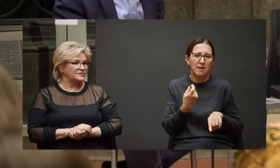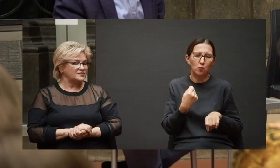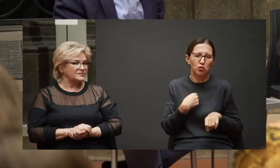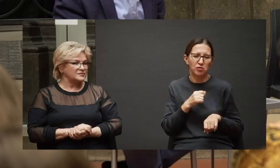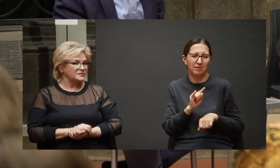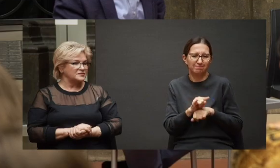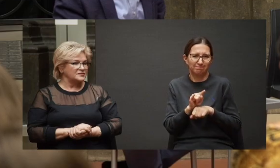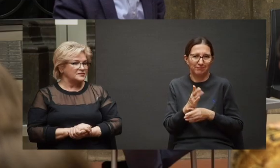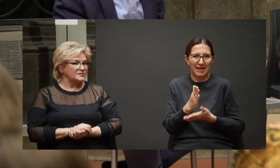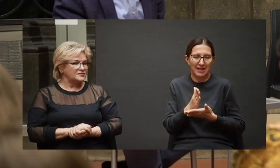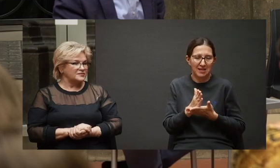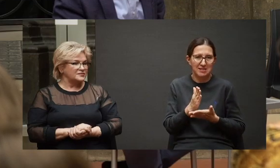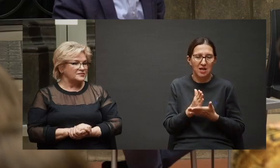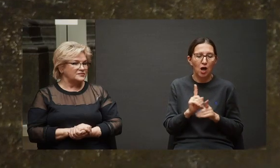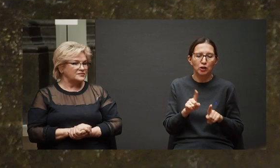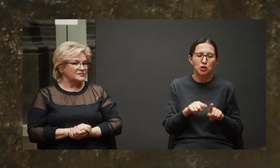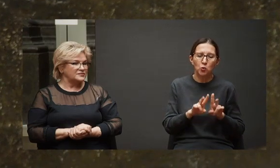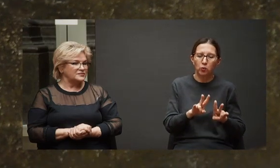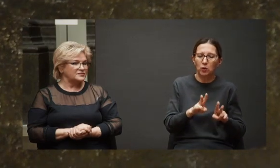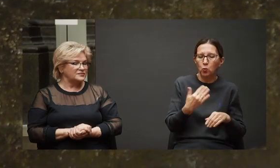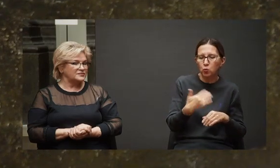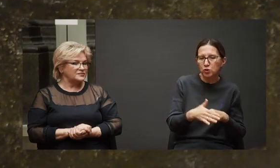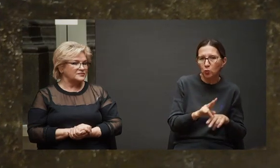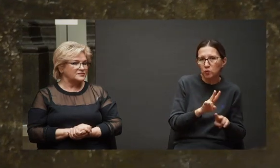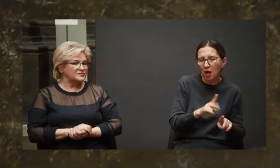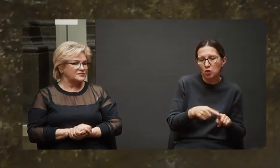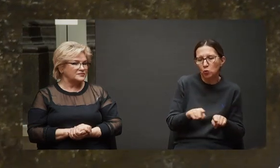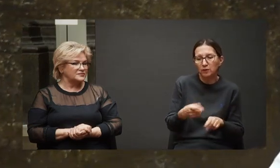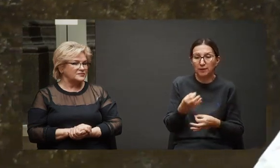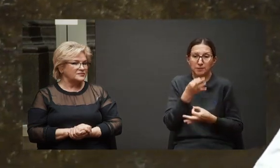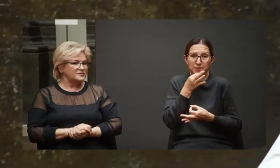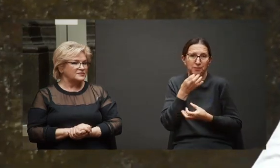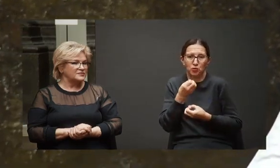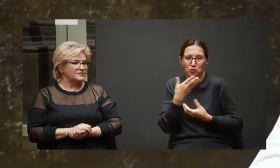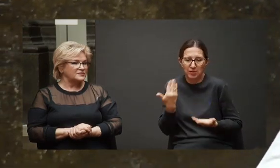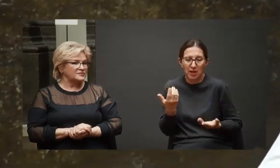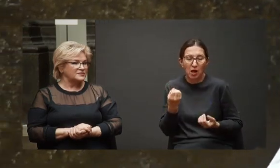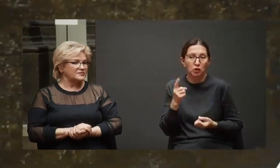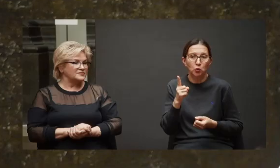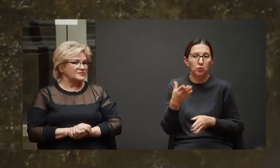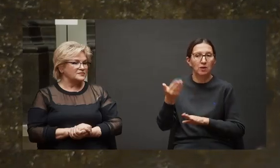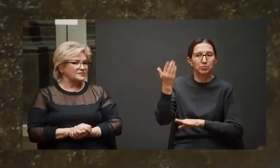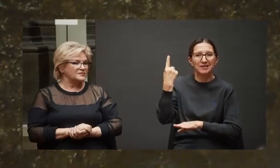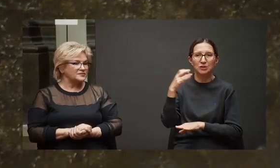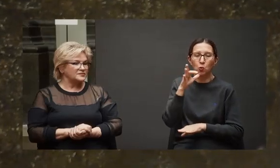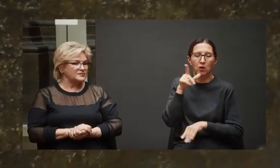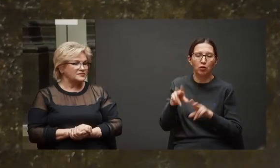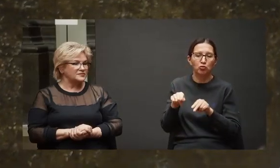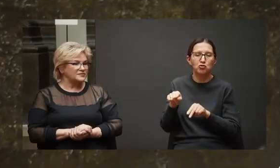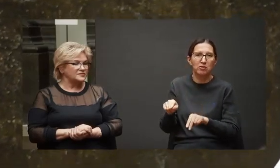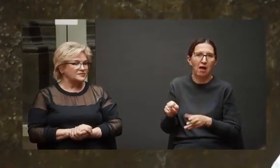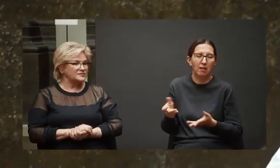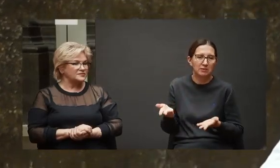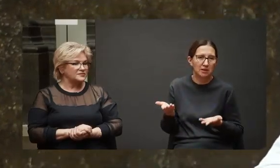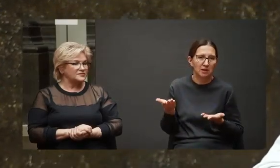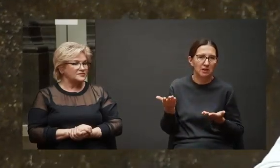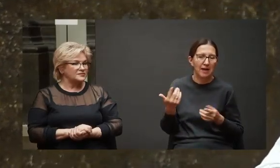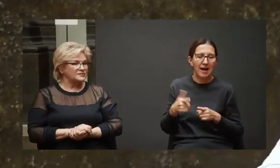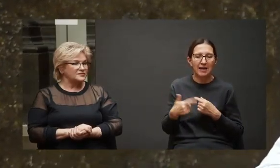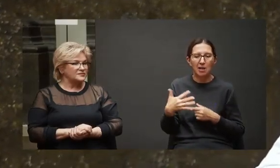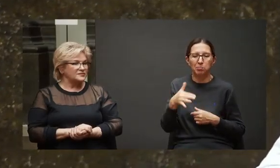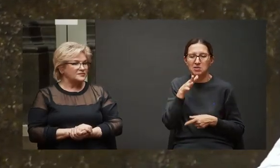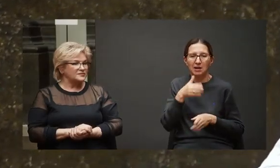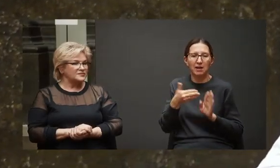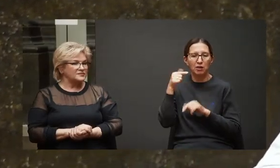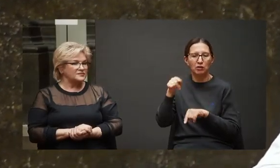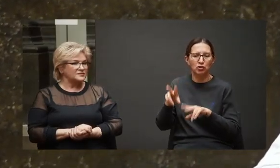что, ну, что-то устоялось, что-то не устоялось, что-то еще там 100 лет назад считалось или 50 лет